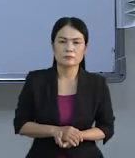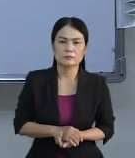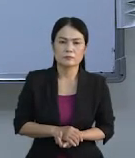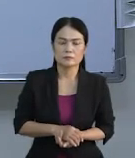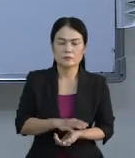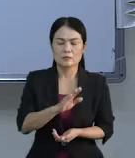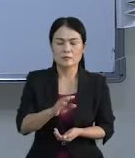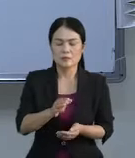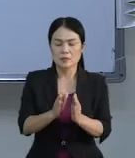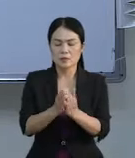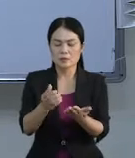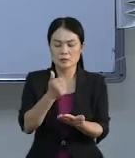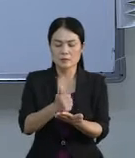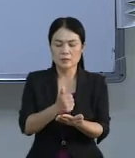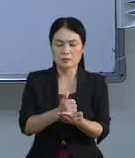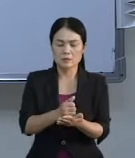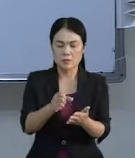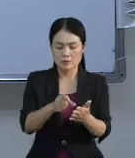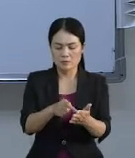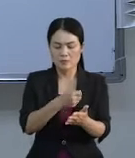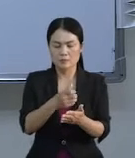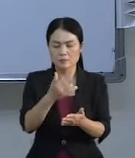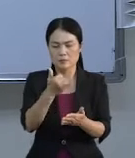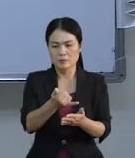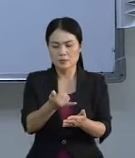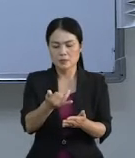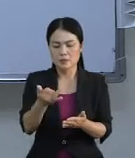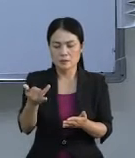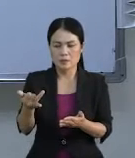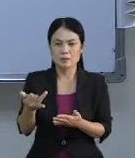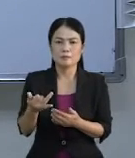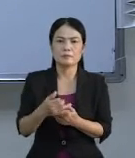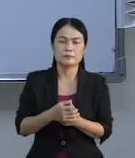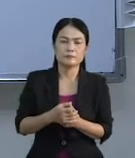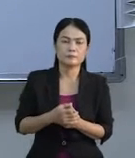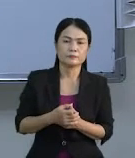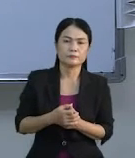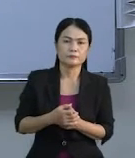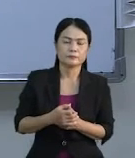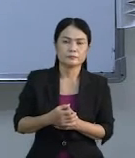អូនអាចយកសភុពុំរបស់ប្អូនដោយទំព័រទី67